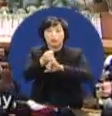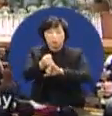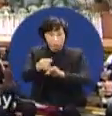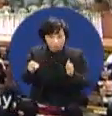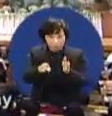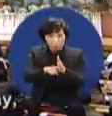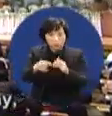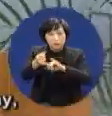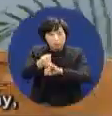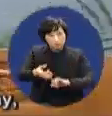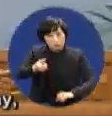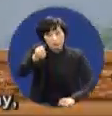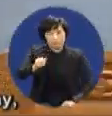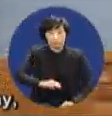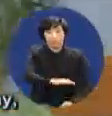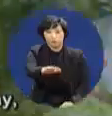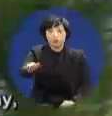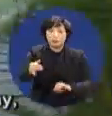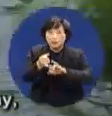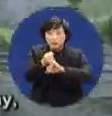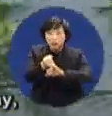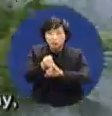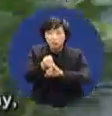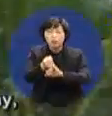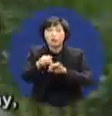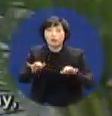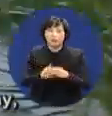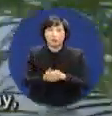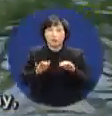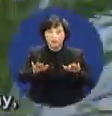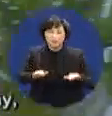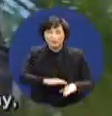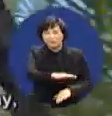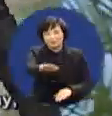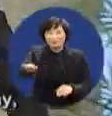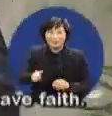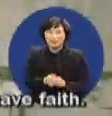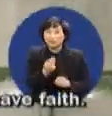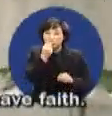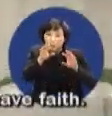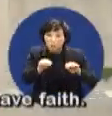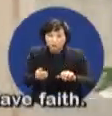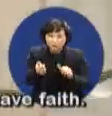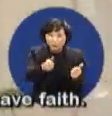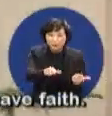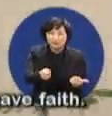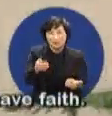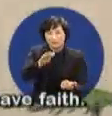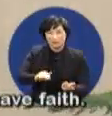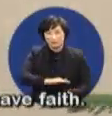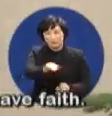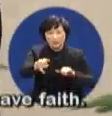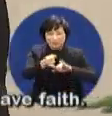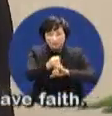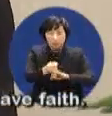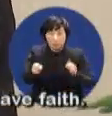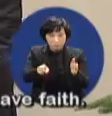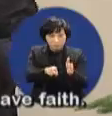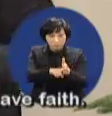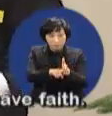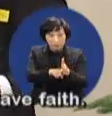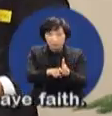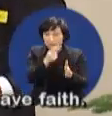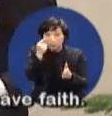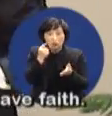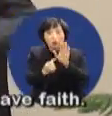붙잡고, 그래서 우린 약속 때문에 오늘 딱 죽어도 우리 약속을 믿고 믿음의